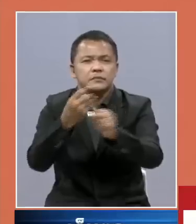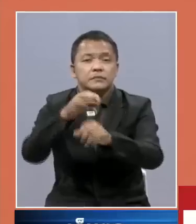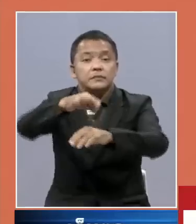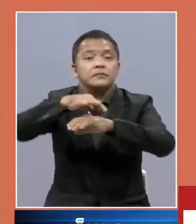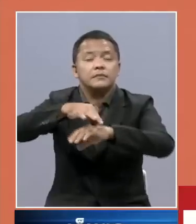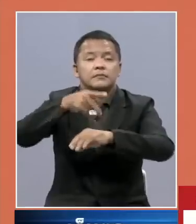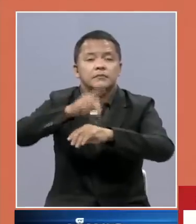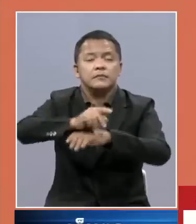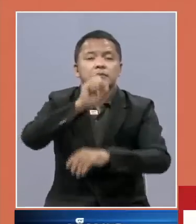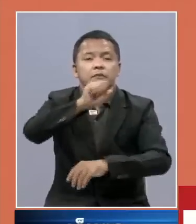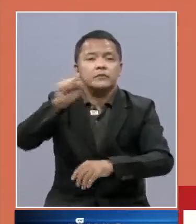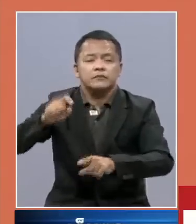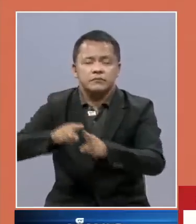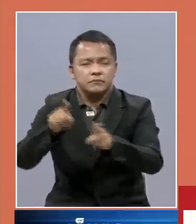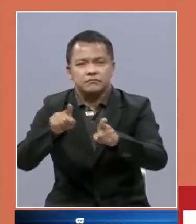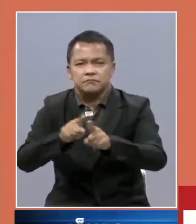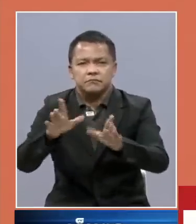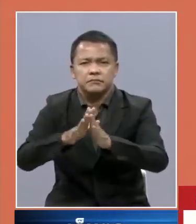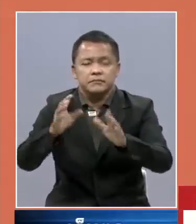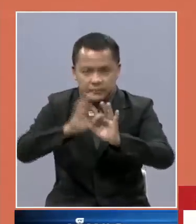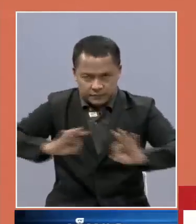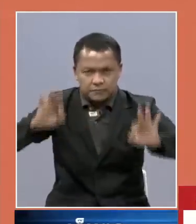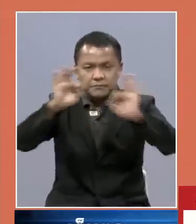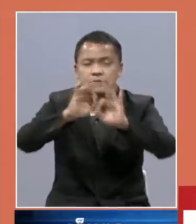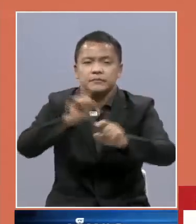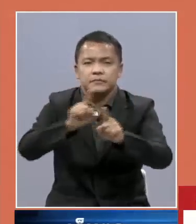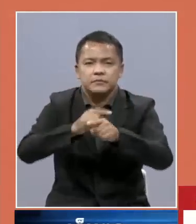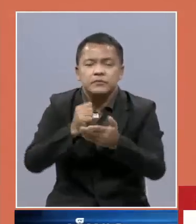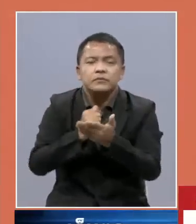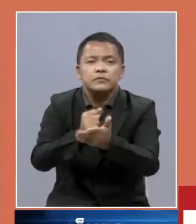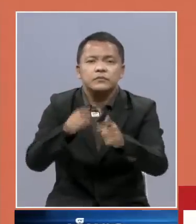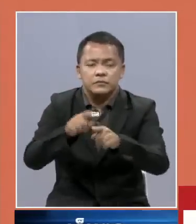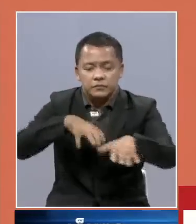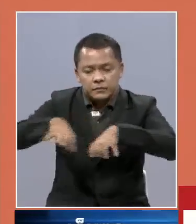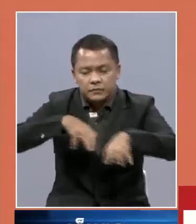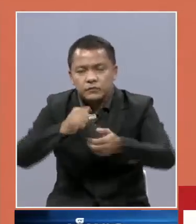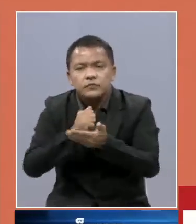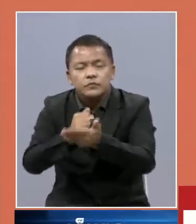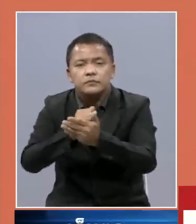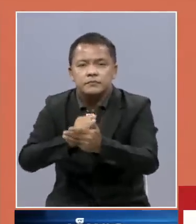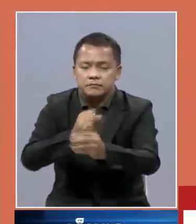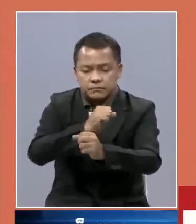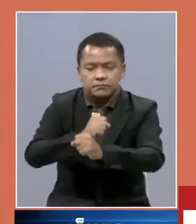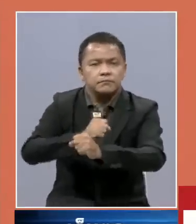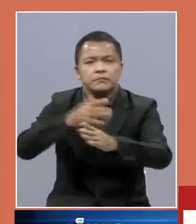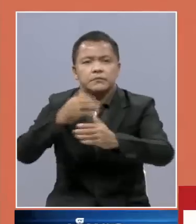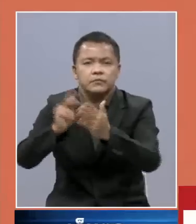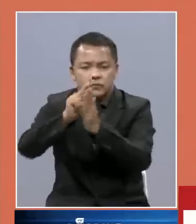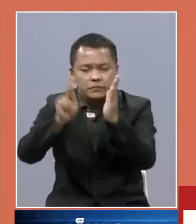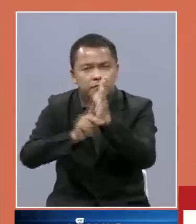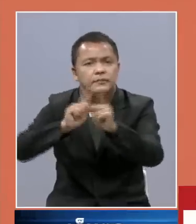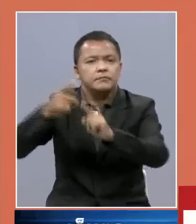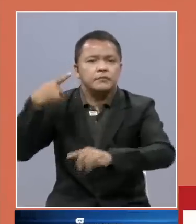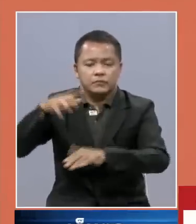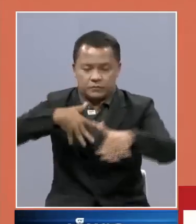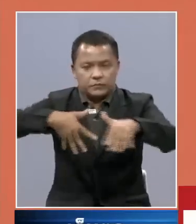แหน่งของประธานสภาเนี่ยมีความสำคัญมากแค่ไหนในการที่จะอำนวยความสะดวกหรือว่าขัดขวางการออกกฎหมายเพื่อประโยชน์